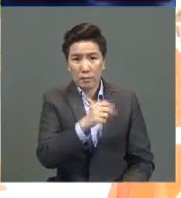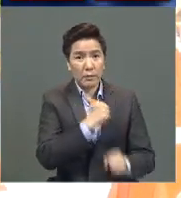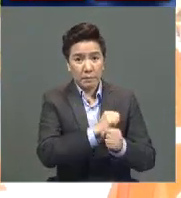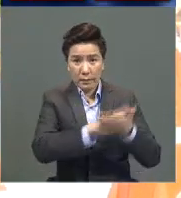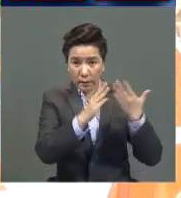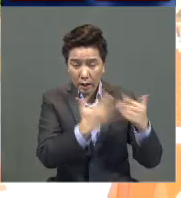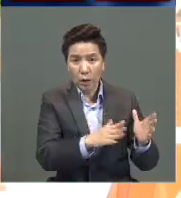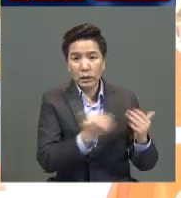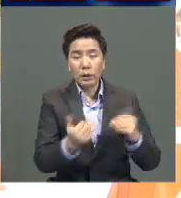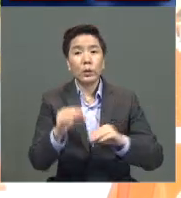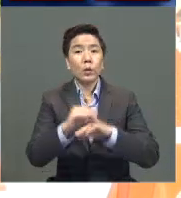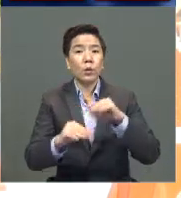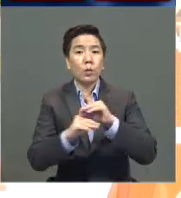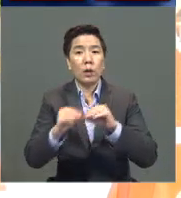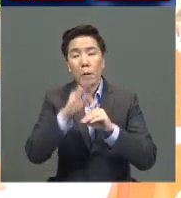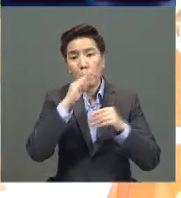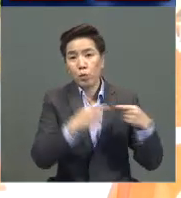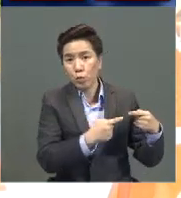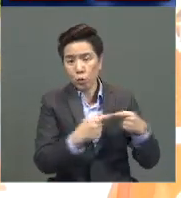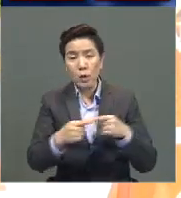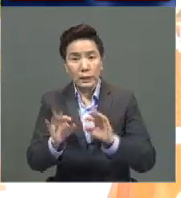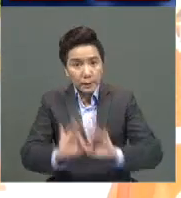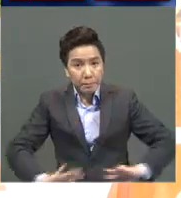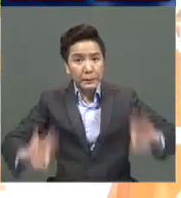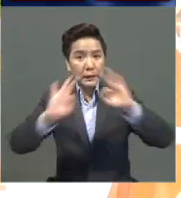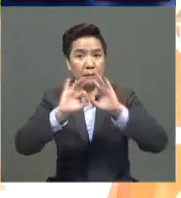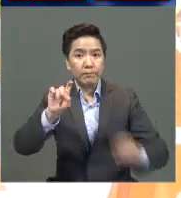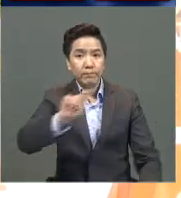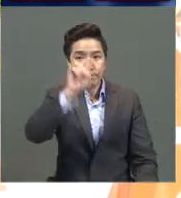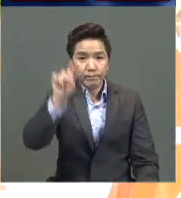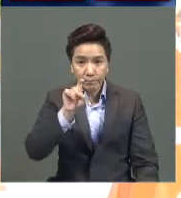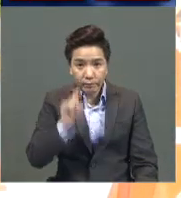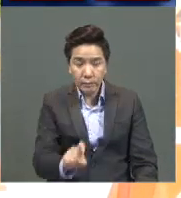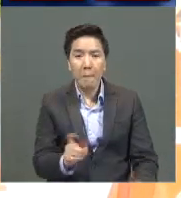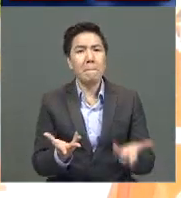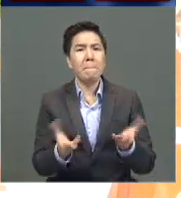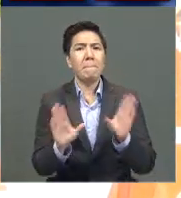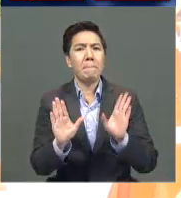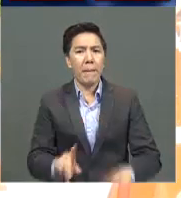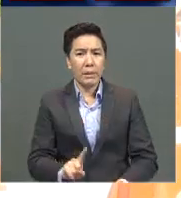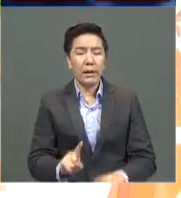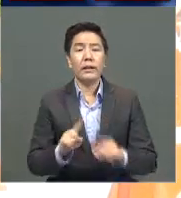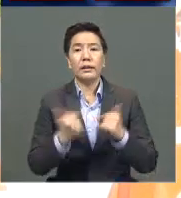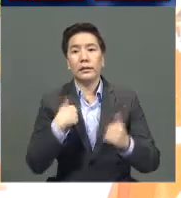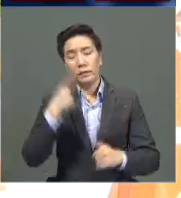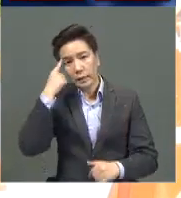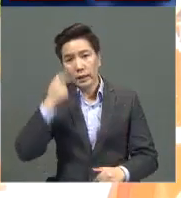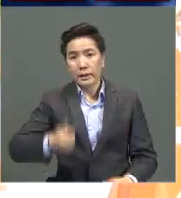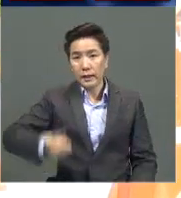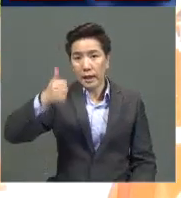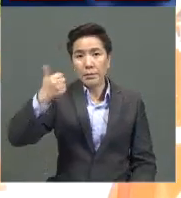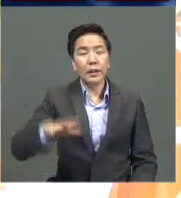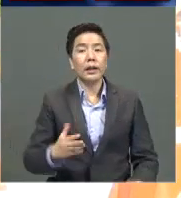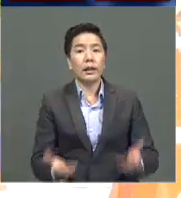นั้นโครงการอะไรก็ตามที่มันมีความต่อเนื่องมันจําเป็นไหมนะมันจําเป็นอย่างไรอันนี้มันจะได้หรือไม่ได้ก็ขึ้นอยู่กับคณะ